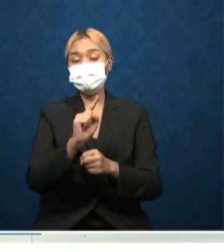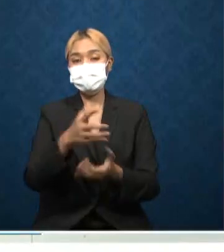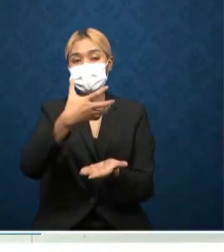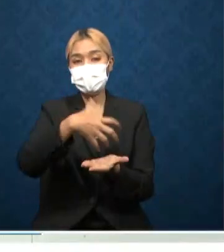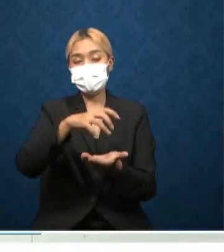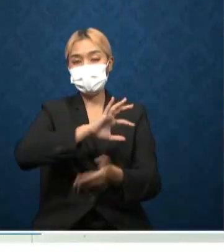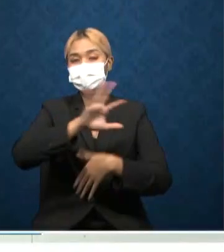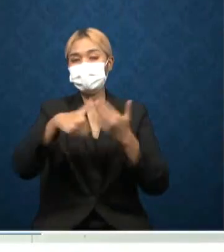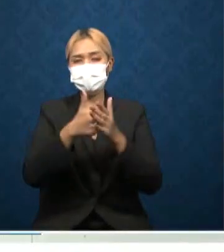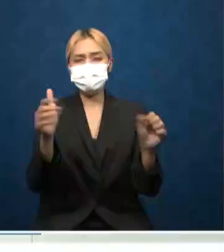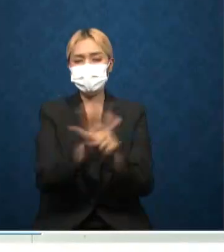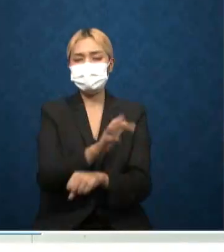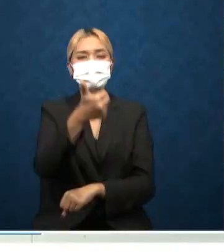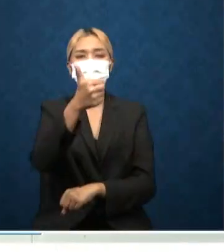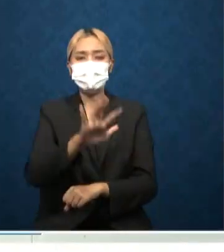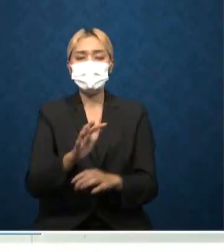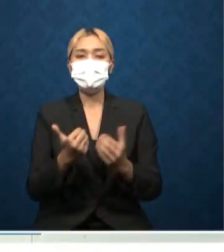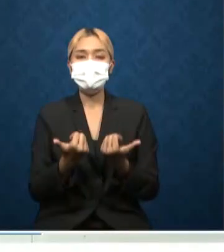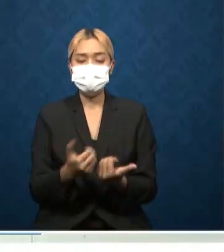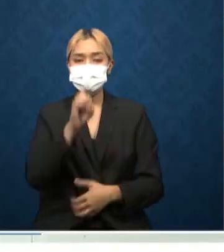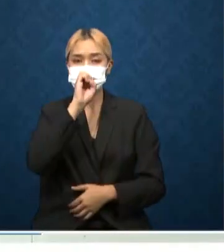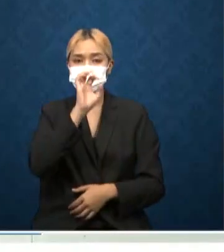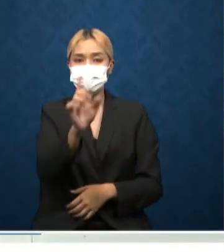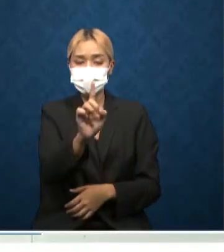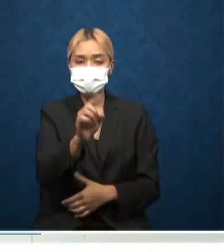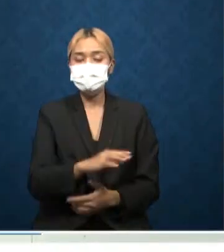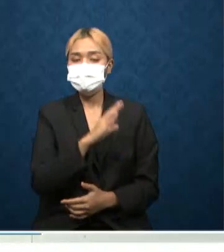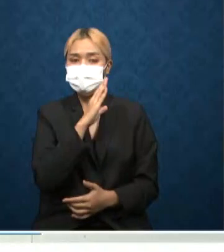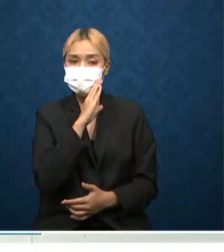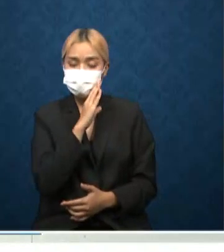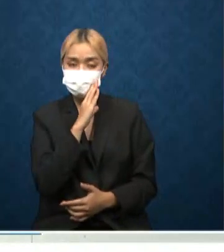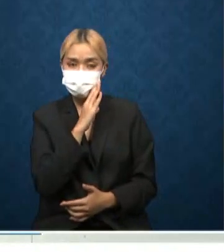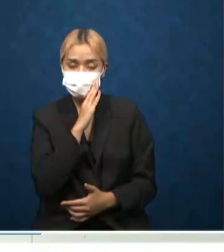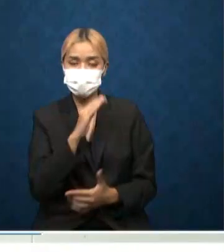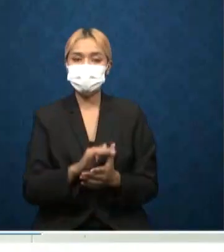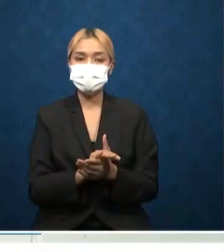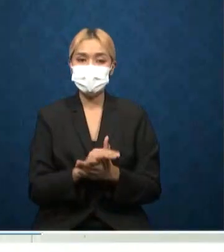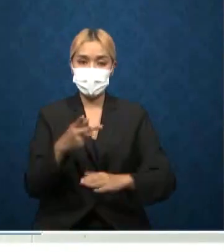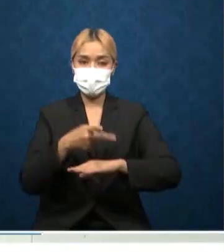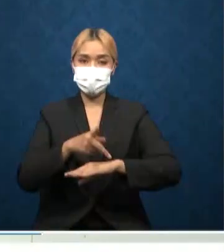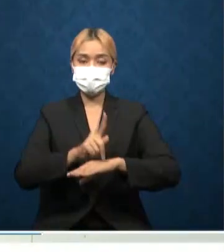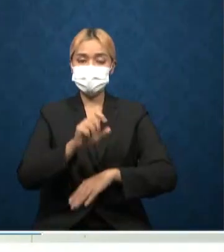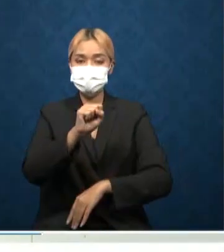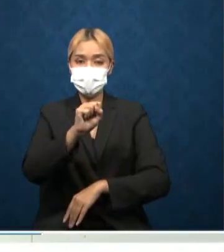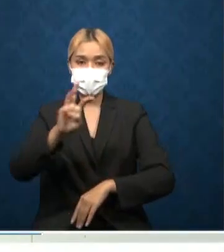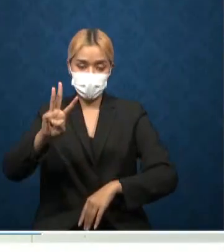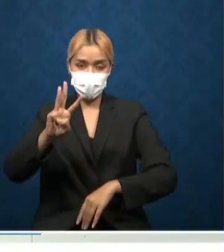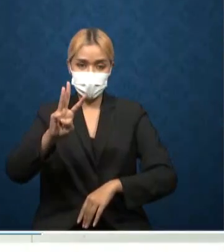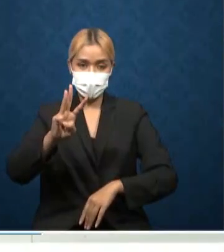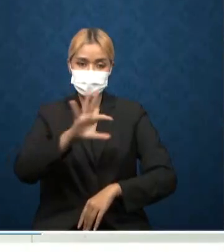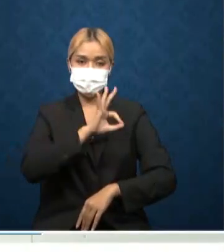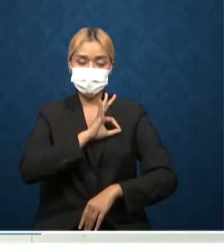หมดและขอกราบเรียนว่าหากท่านประธานวุฒิสภาและท่านวุฒิสมาชิก